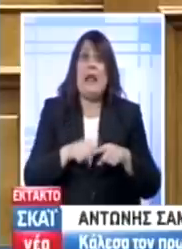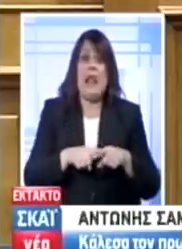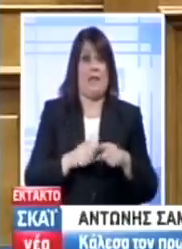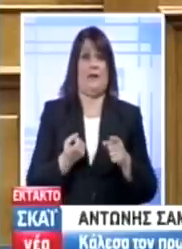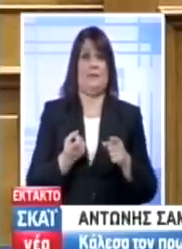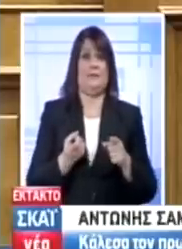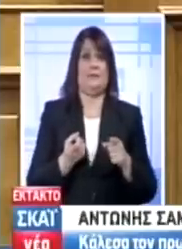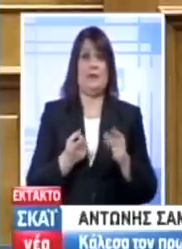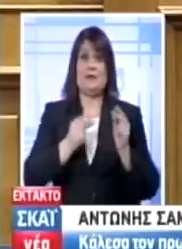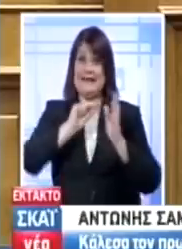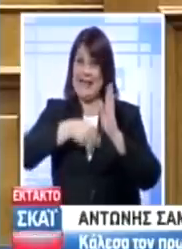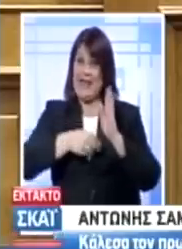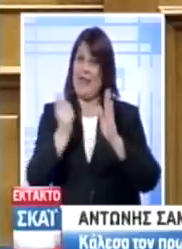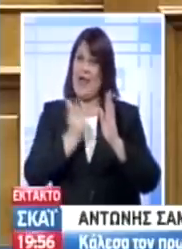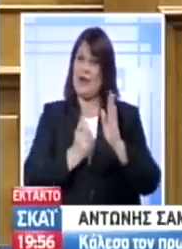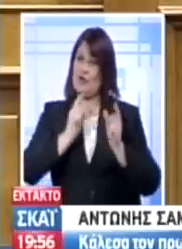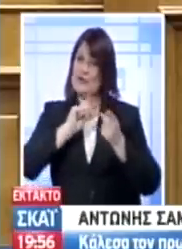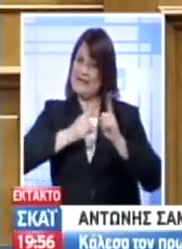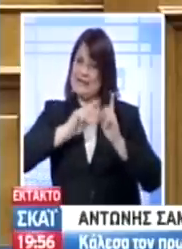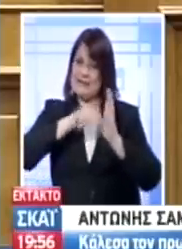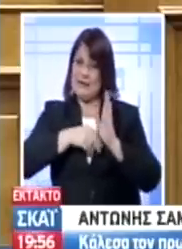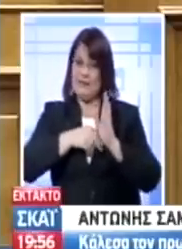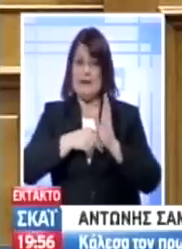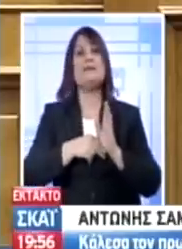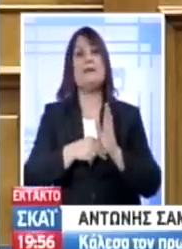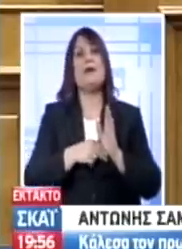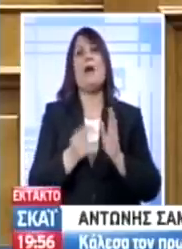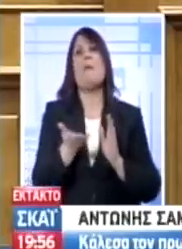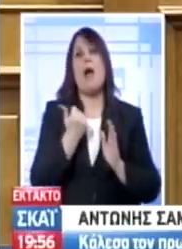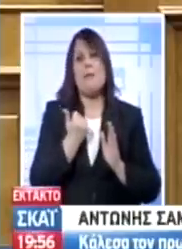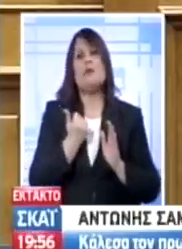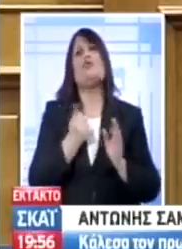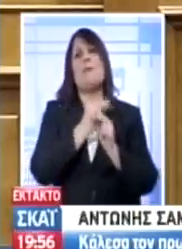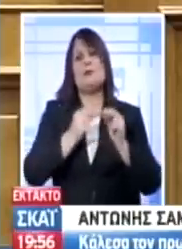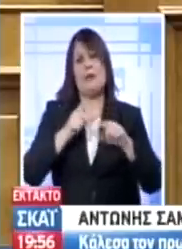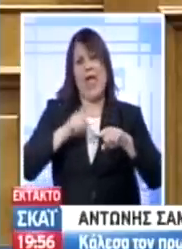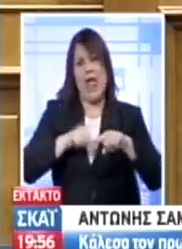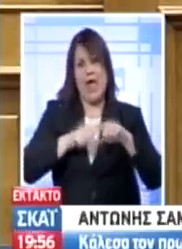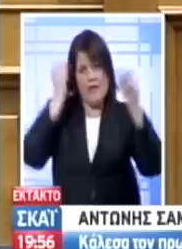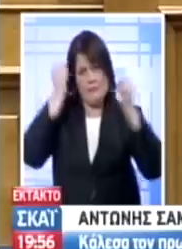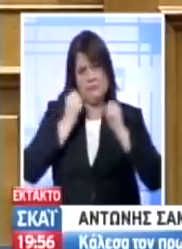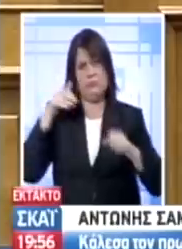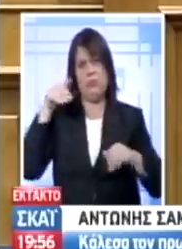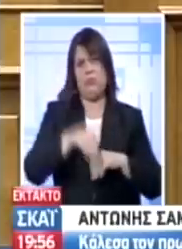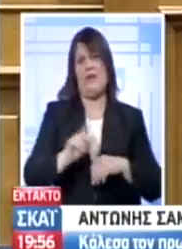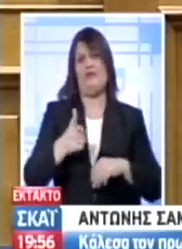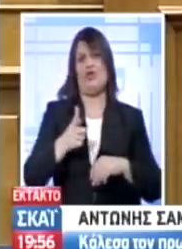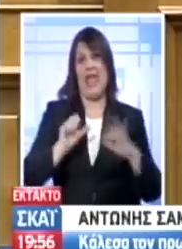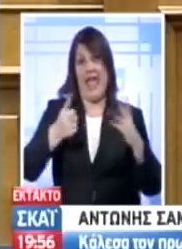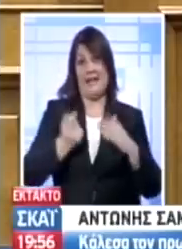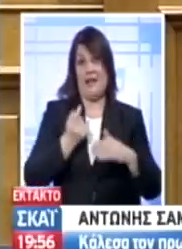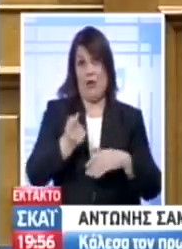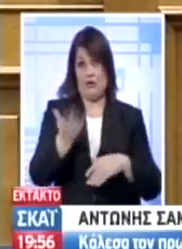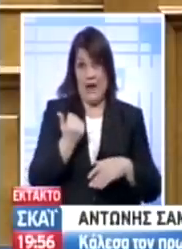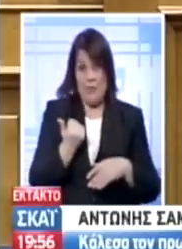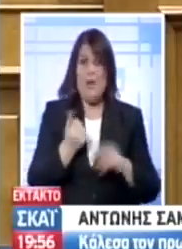αβεβαιότητα για τη νέα δανειακή σύμβαση, χωρίς την οποία η Ελλάδα οδηγείται σε χρεοκοπία, και για την έκτη δόση του δανείου, χωρίς την οποία κινδυνεύει να